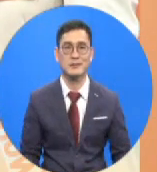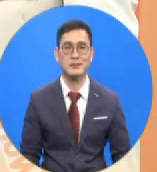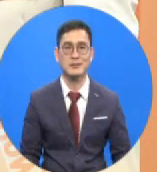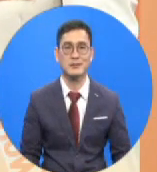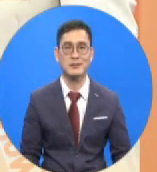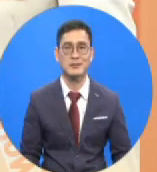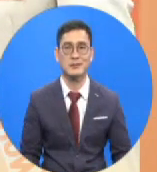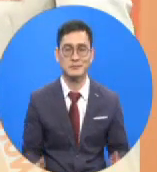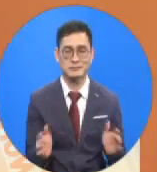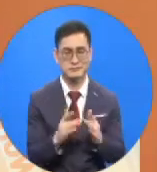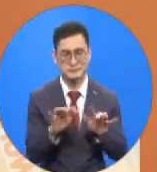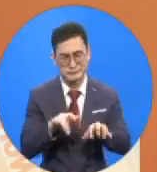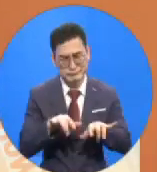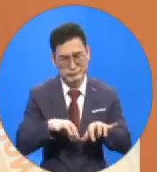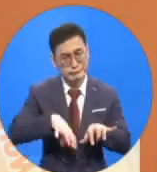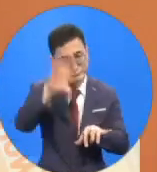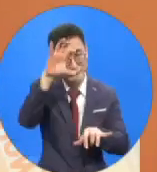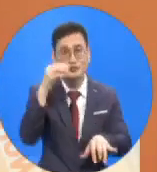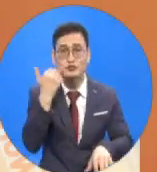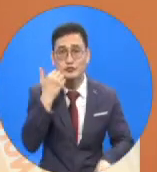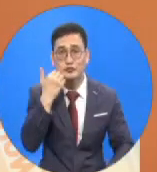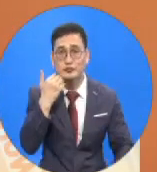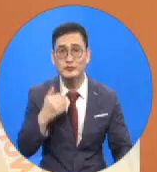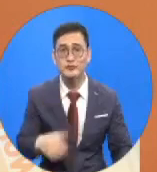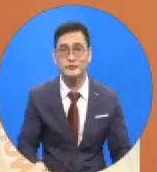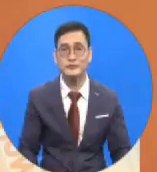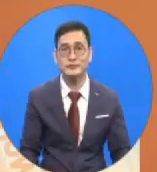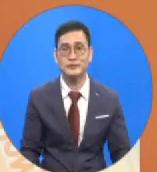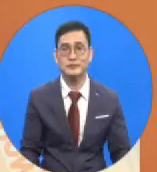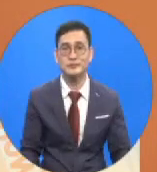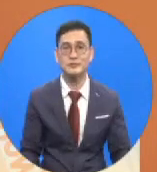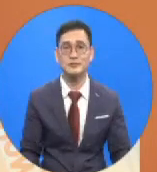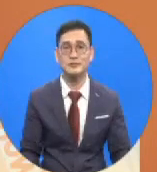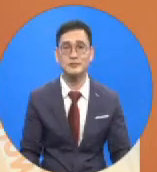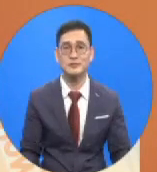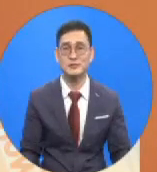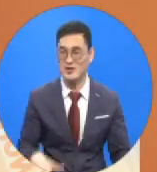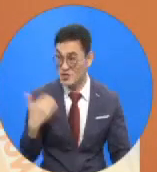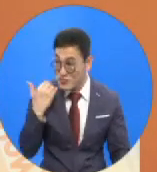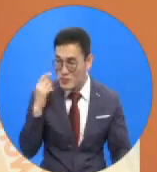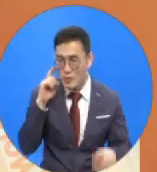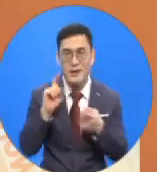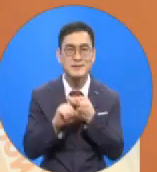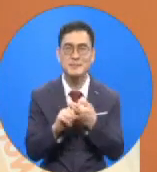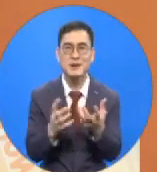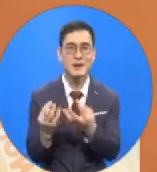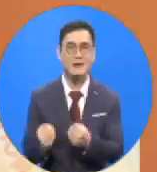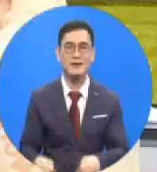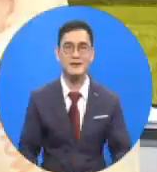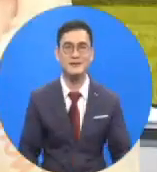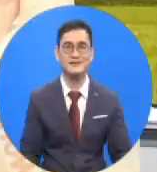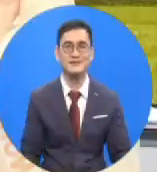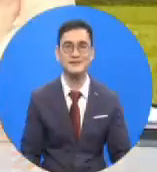누구냐 작성자 누구냐 예 이 법에 대해서 노 굉장히 관심이 많은 걸 버리고 예 그러니까 다시 한 번 이라도 거구요 4